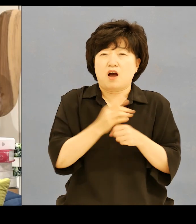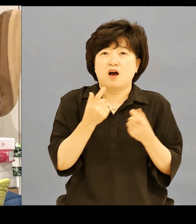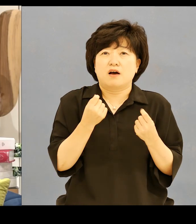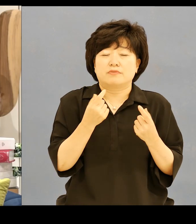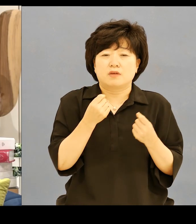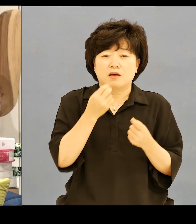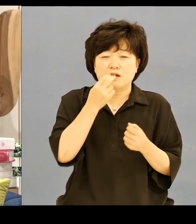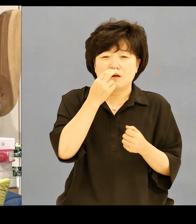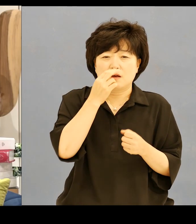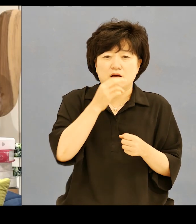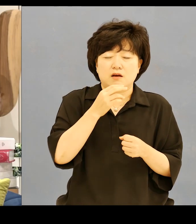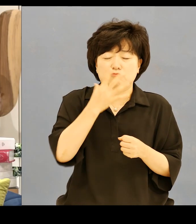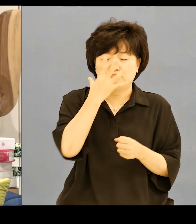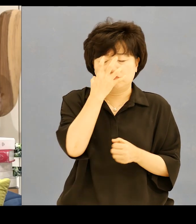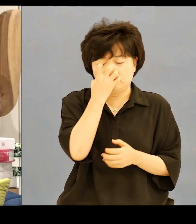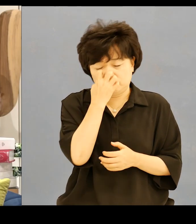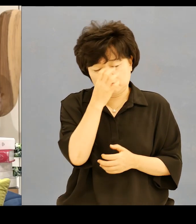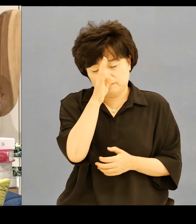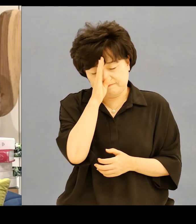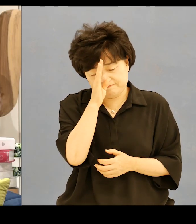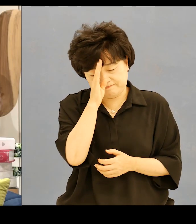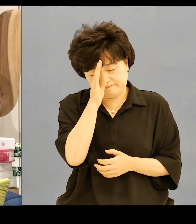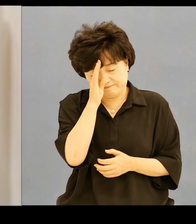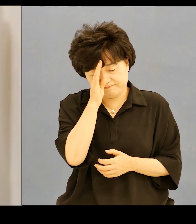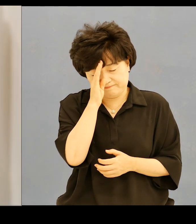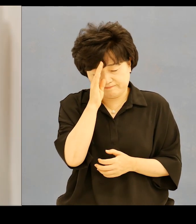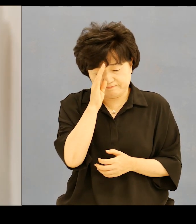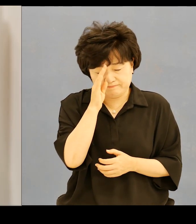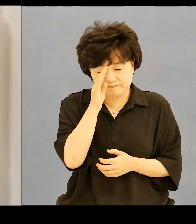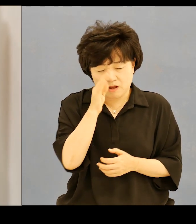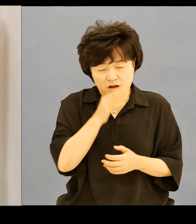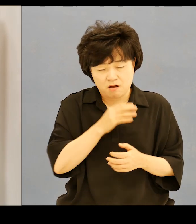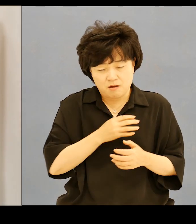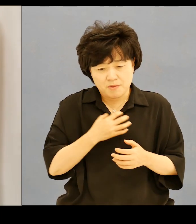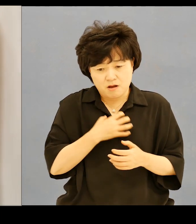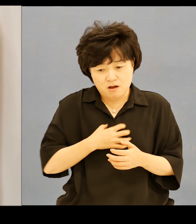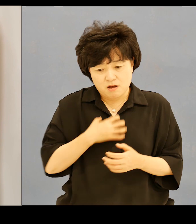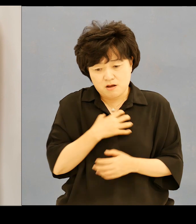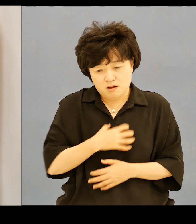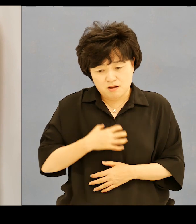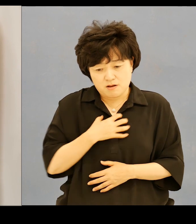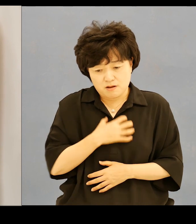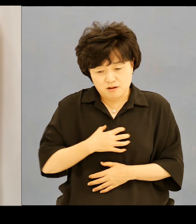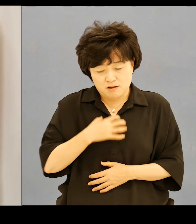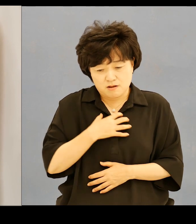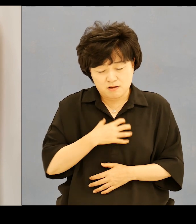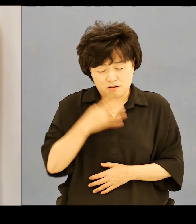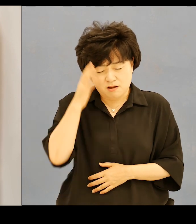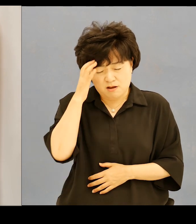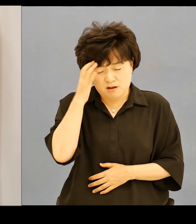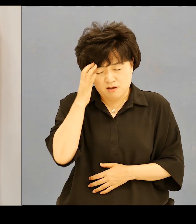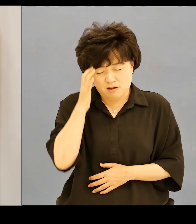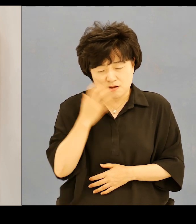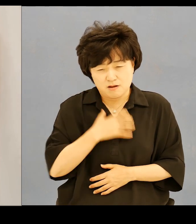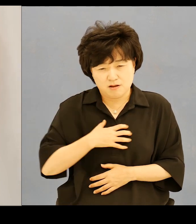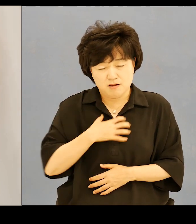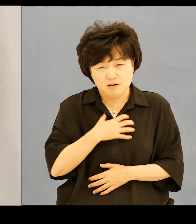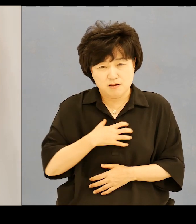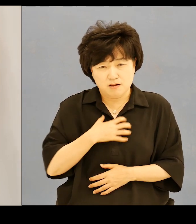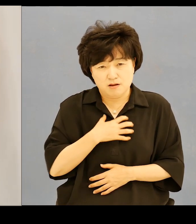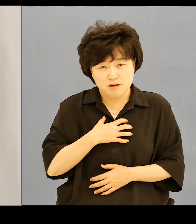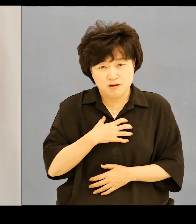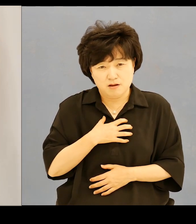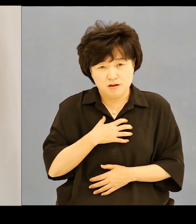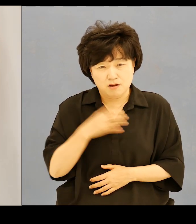아. 우울증 증세도 오면서 제가 어느 순간 저도 몰랐는데 이제